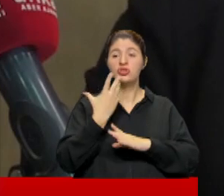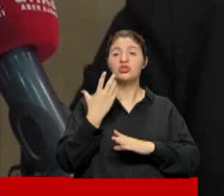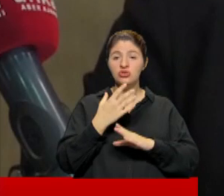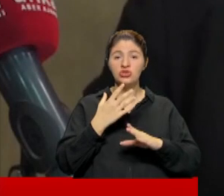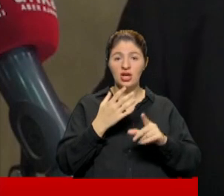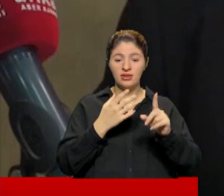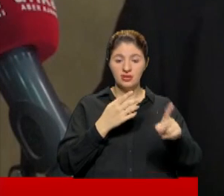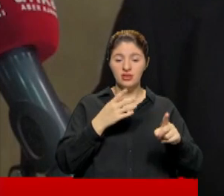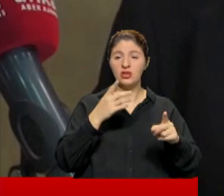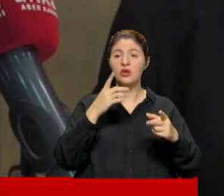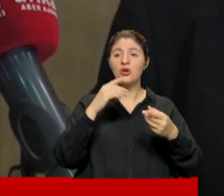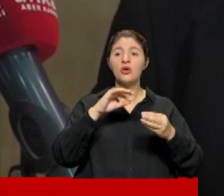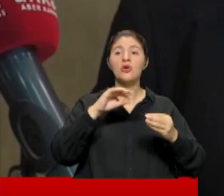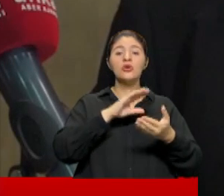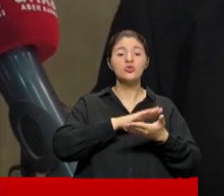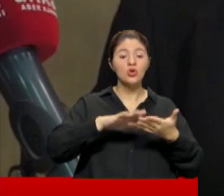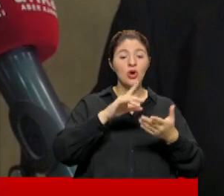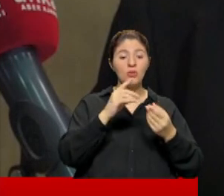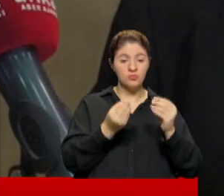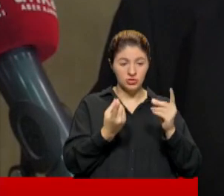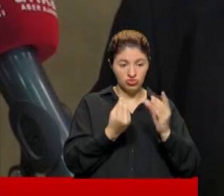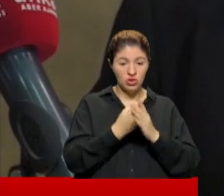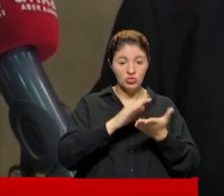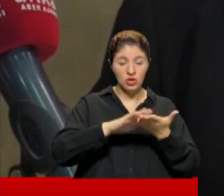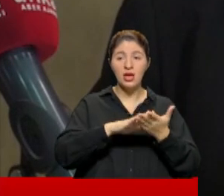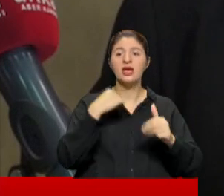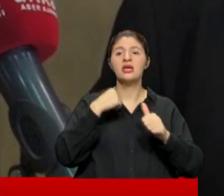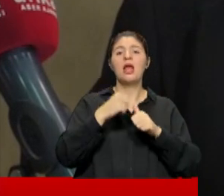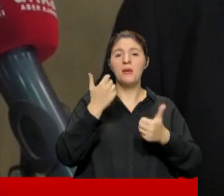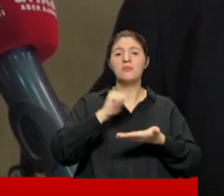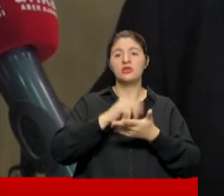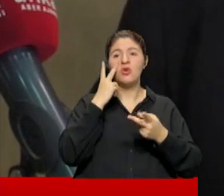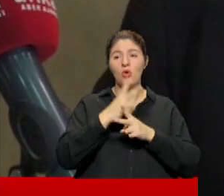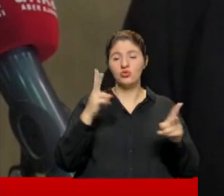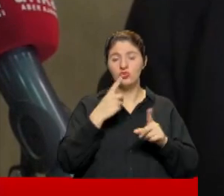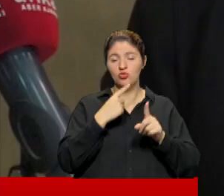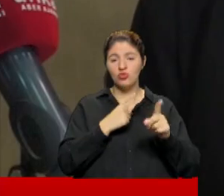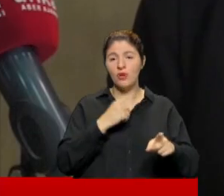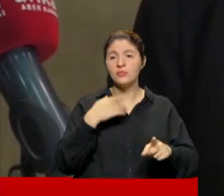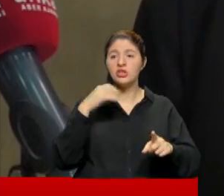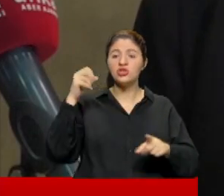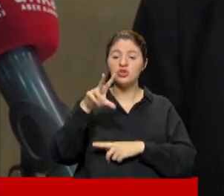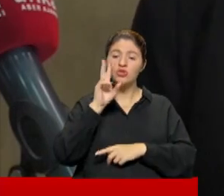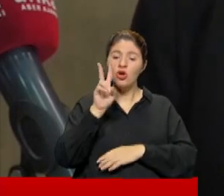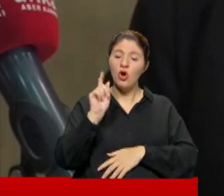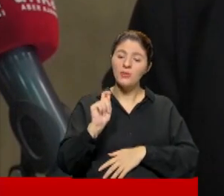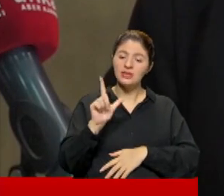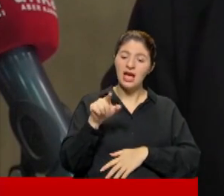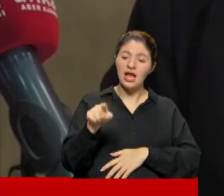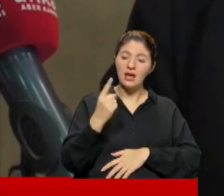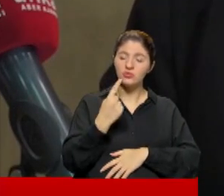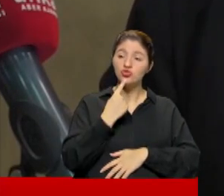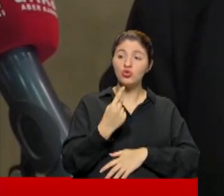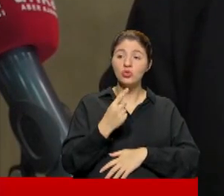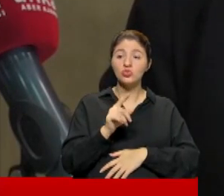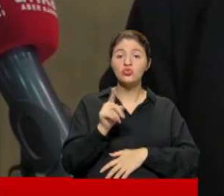mahzurlar giderilme vasıtası yine basın hürriyetidir diyor sanırım Bize ışık göstermesi gereken E